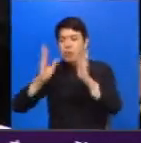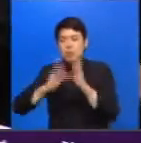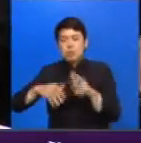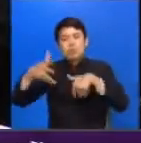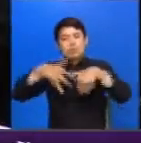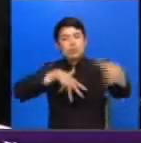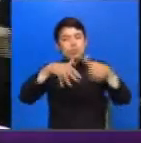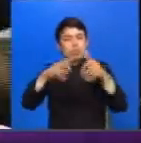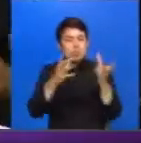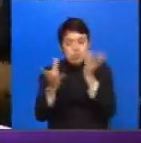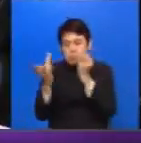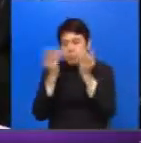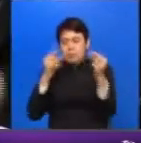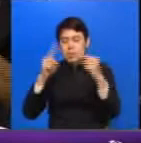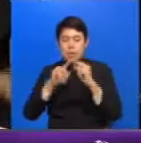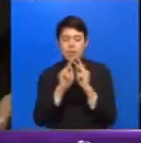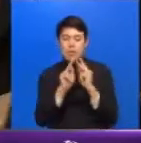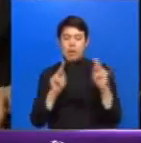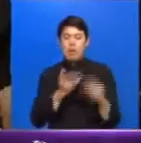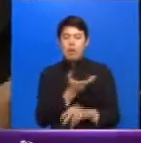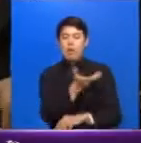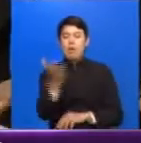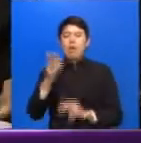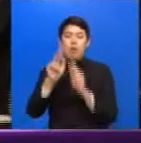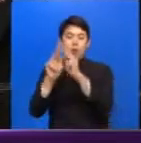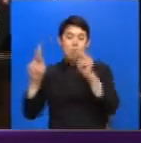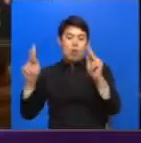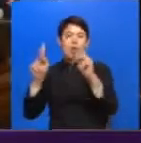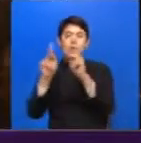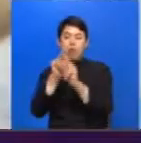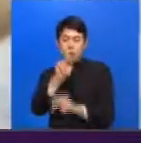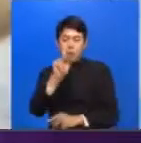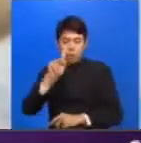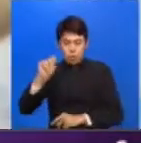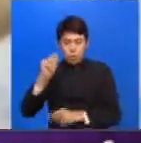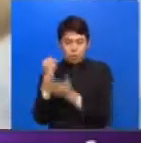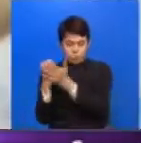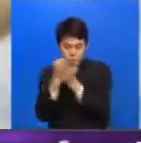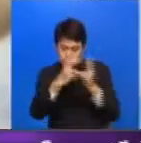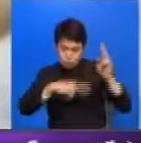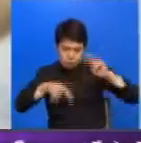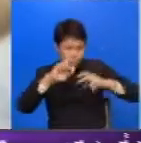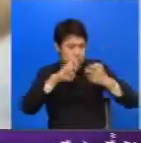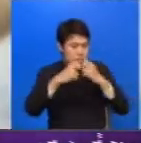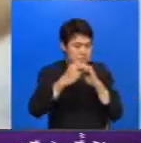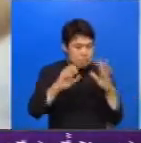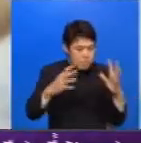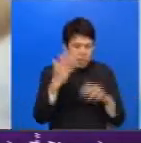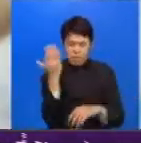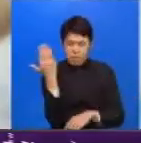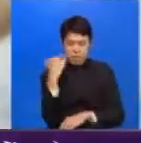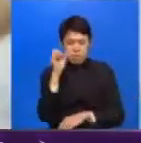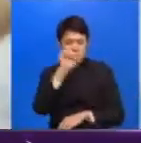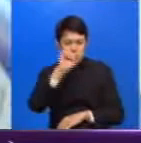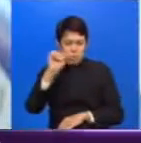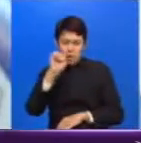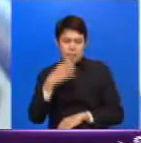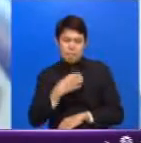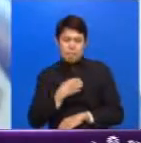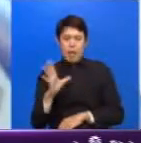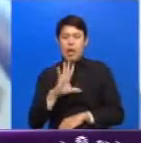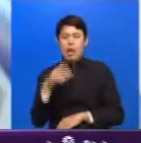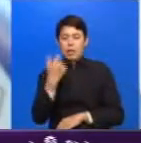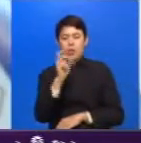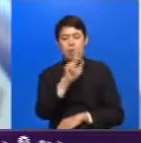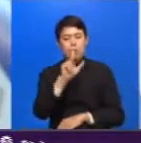รับทราบทั้งนี้กรรมาธิการเรียกร้องให้กกตดูแลการเลือกตั้งให้เรียบร้อยไม่ให้เกิดปัญหาเหมือนกับการเลือกตั้งสสและ